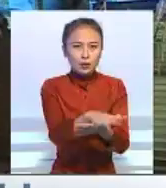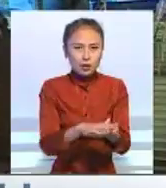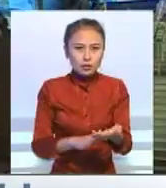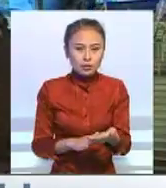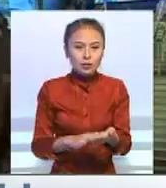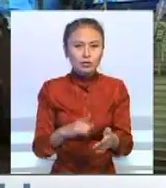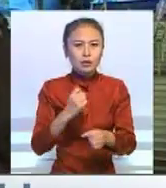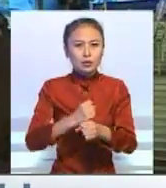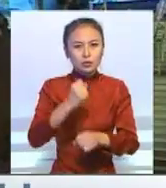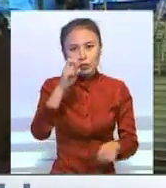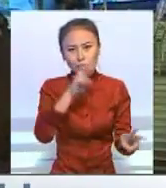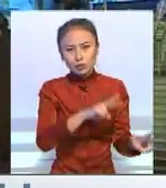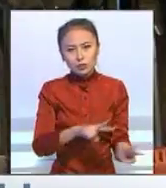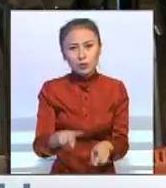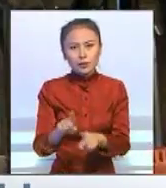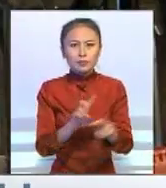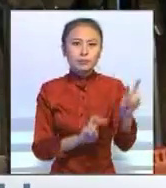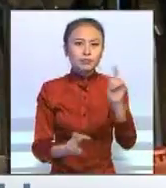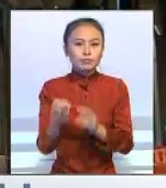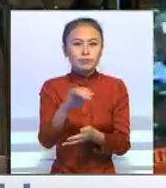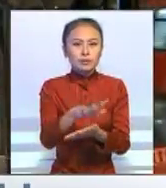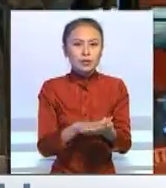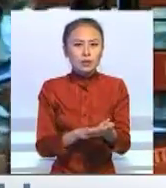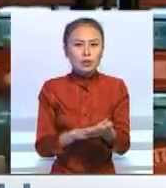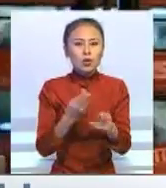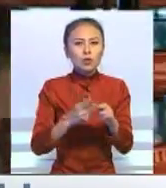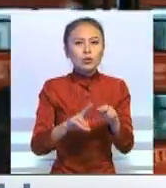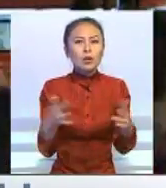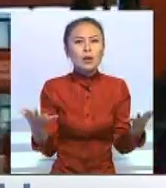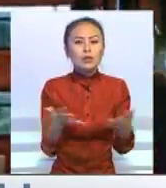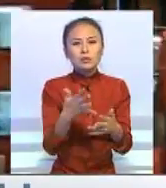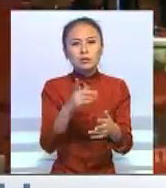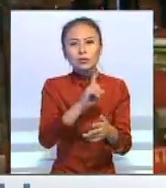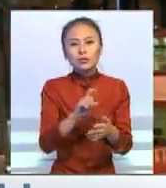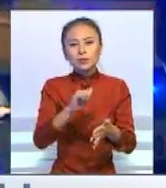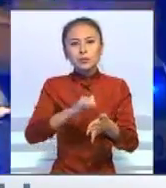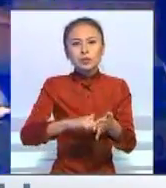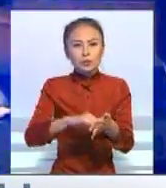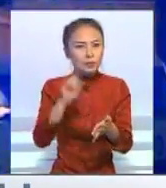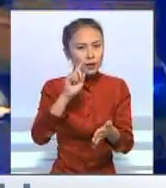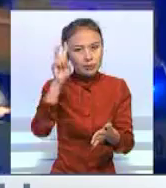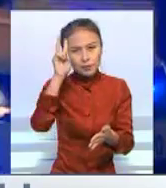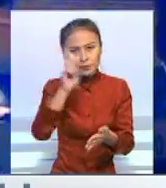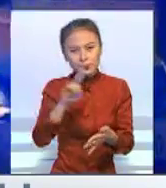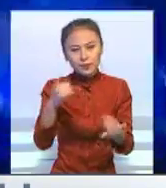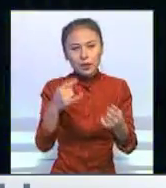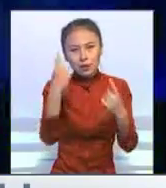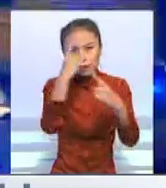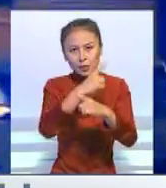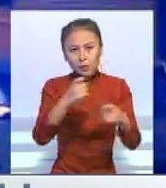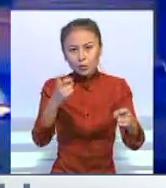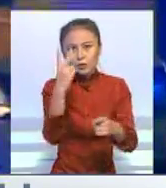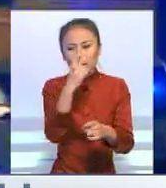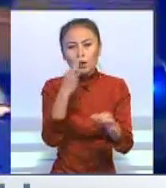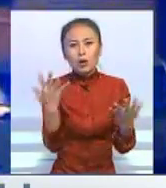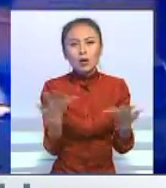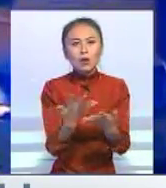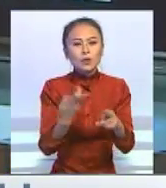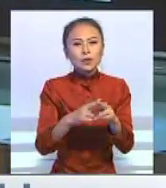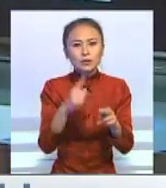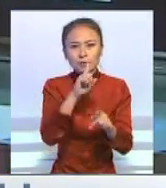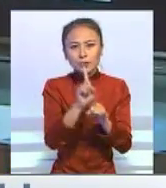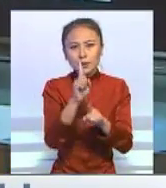Тәртіп сақшылары қалған күдіктілерді іздестіріп жатыр. Қаскөйлердің қандай зат шашқаны әзірге белгісіз. Кейбір ақпарат көздері оның